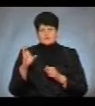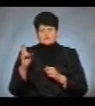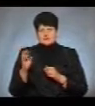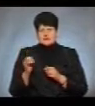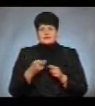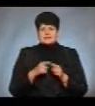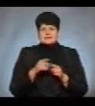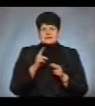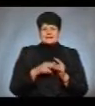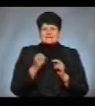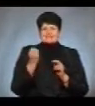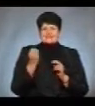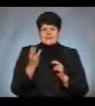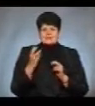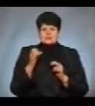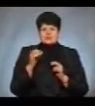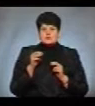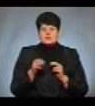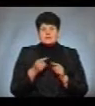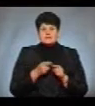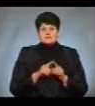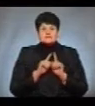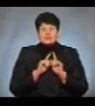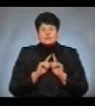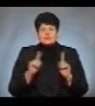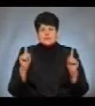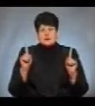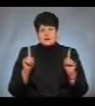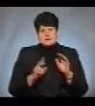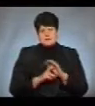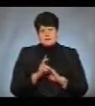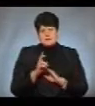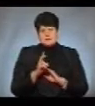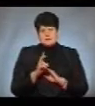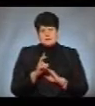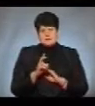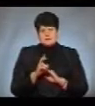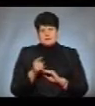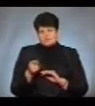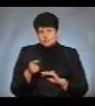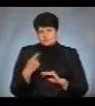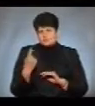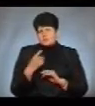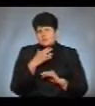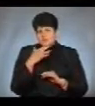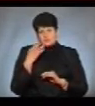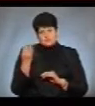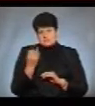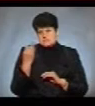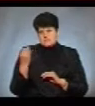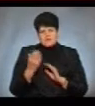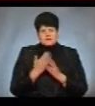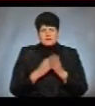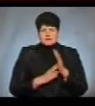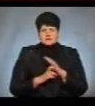кінець 13 століття, це один унікальний такий свого роду храм. Так що на Тернопільщині дуже багато є цікавих